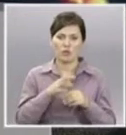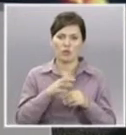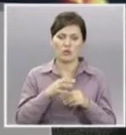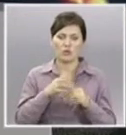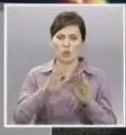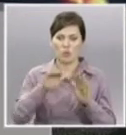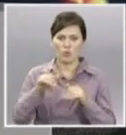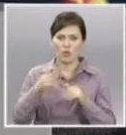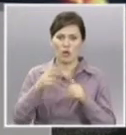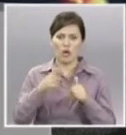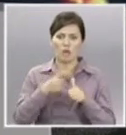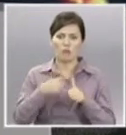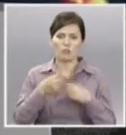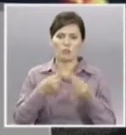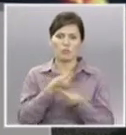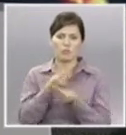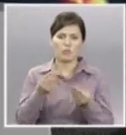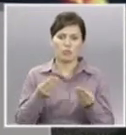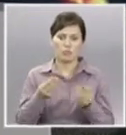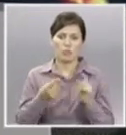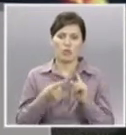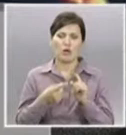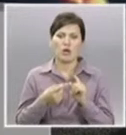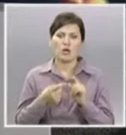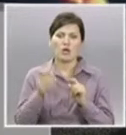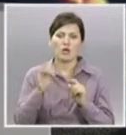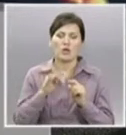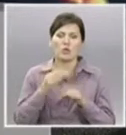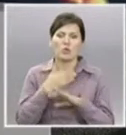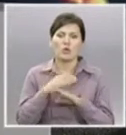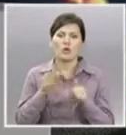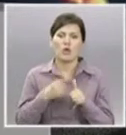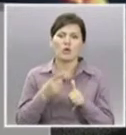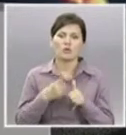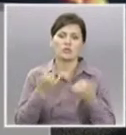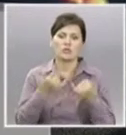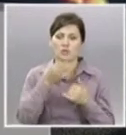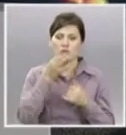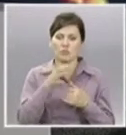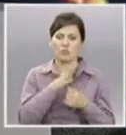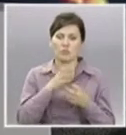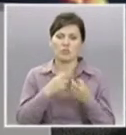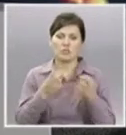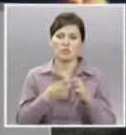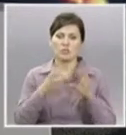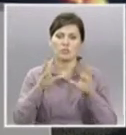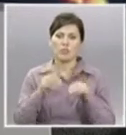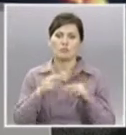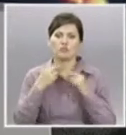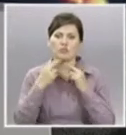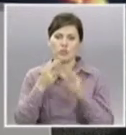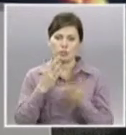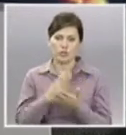деректердің ешқайсысында ол атау берілмеген. Енді бір мәселе. Көшелердің атауларын жаңа сіз айтып отырған мәселелердің барлығы біздің